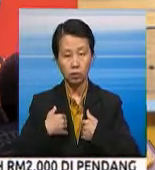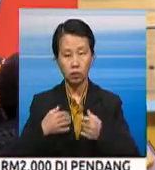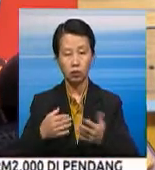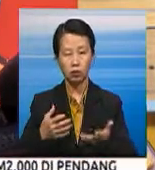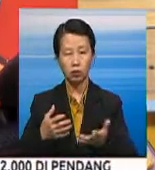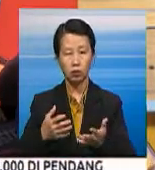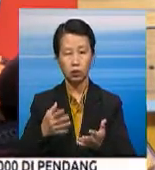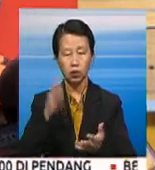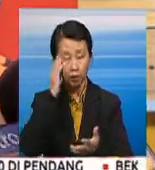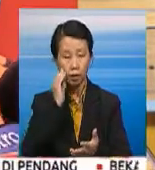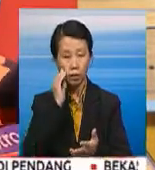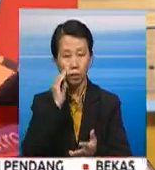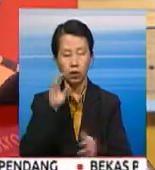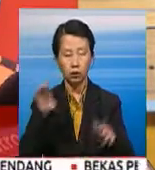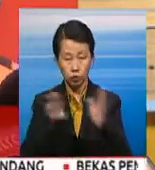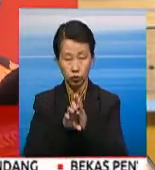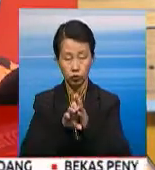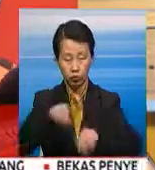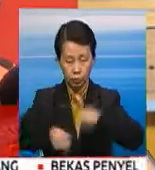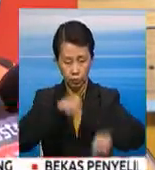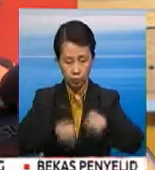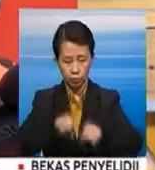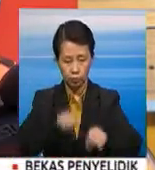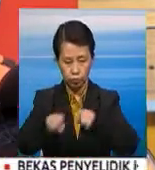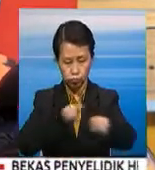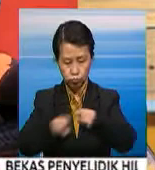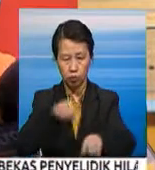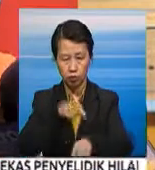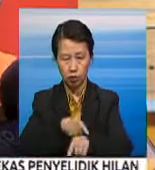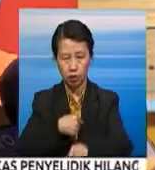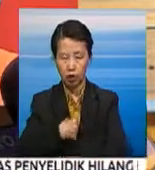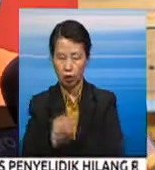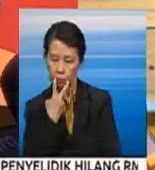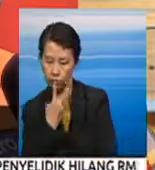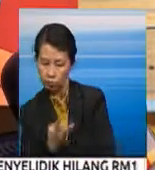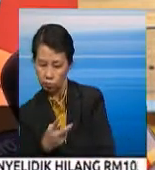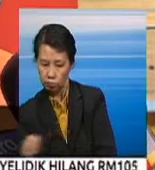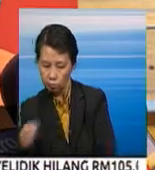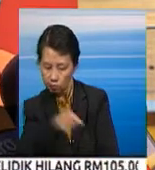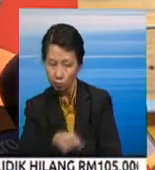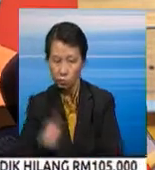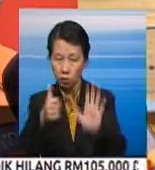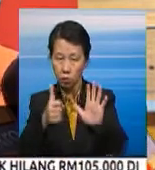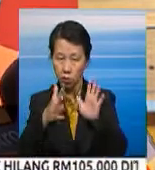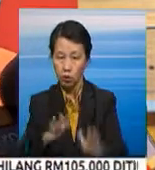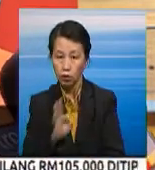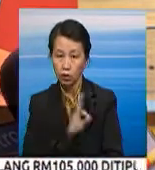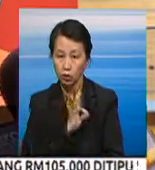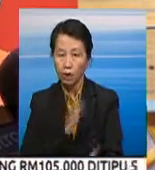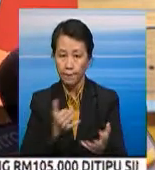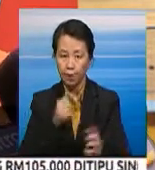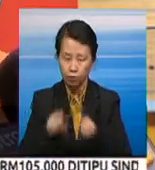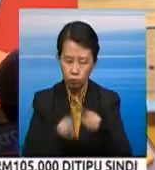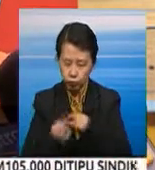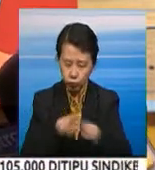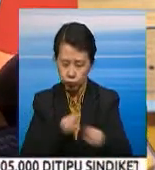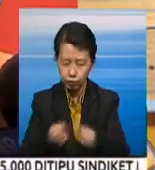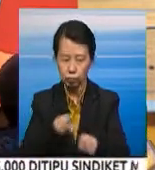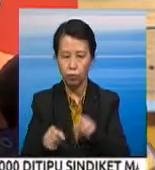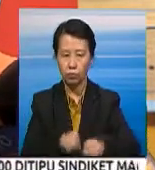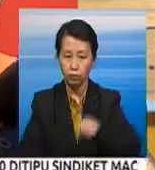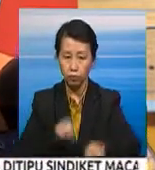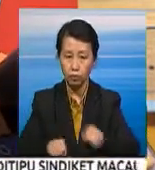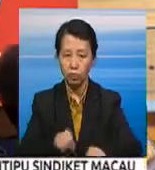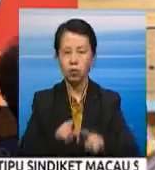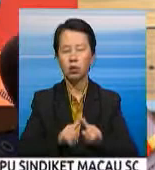macam perlumbaan kat sini kan. Bila saya spend masa dengan diorang teruja untuk berlumba, tapi mereka